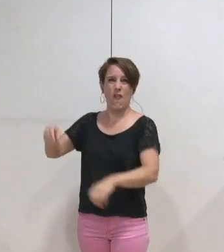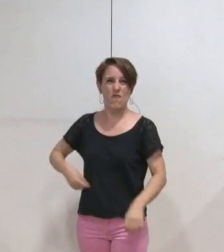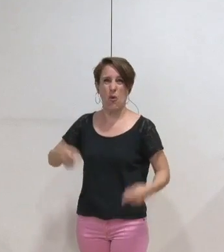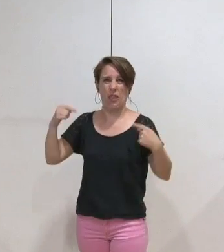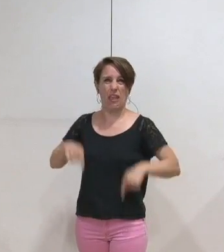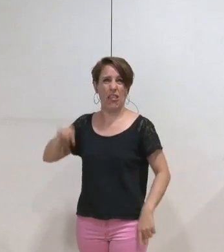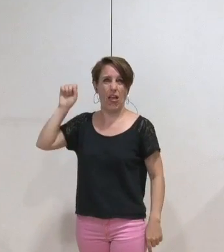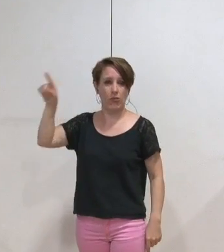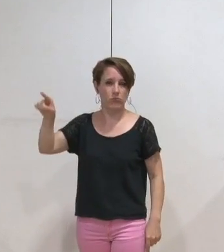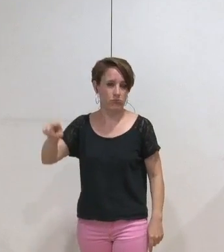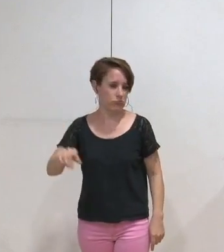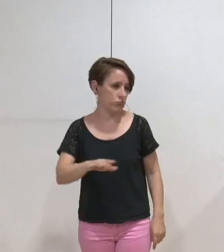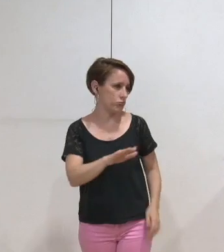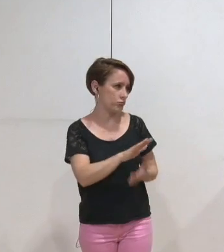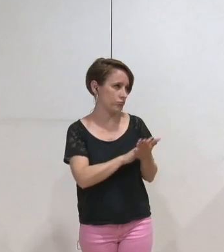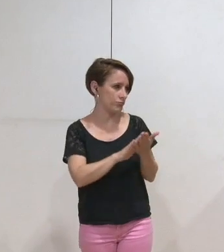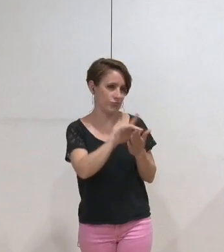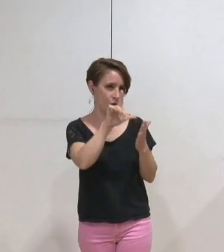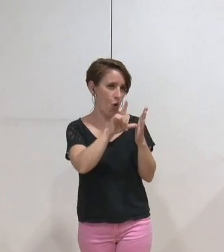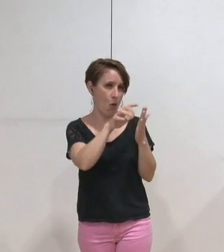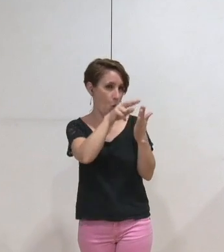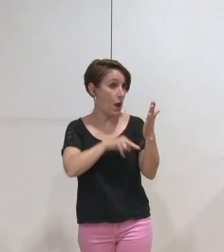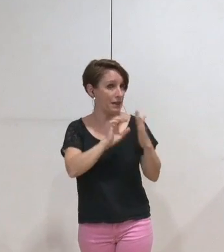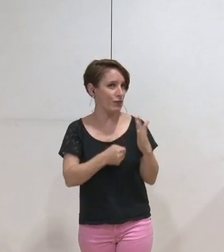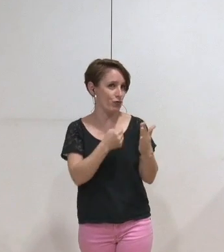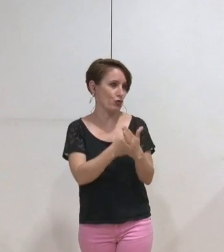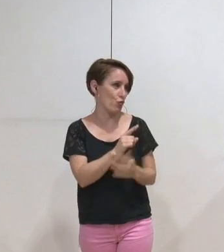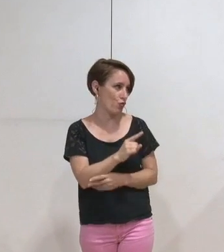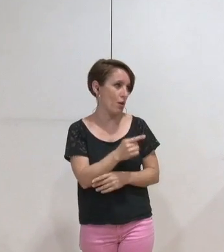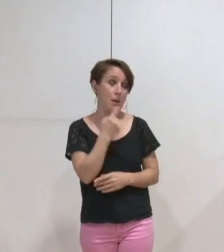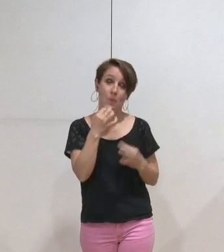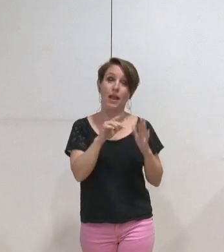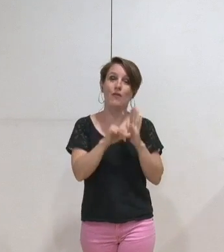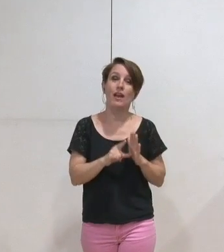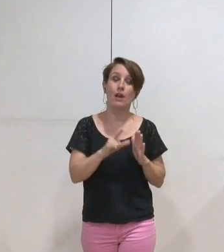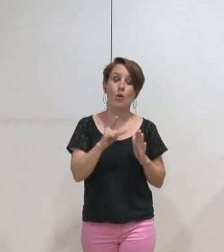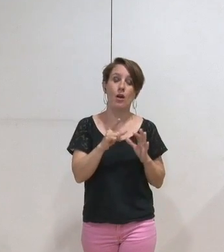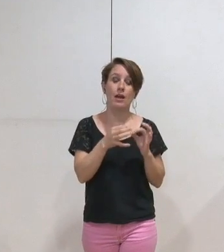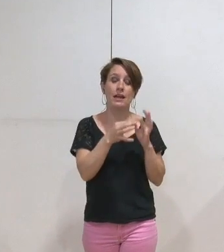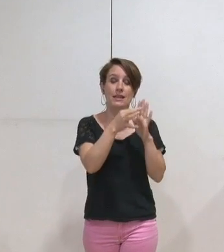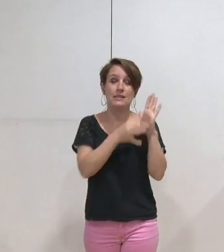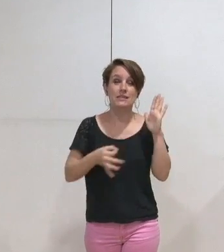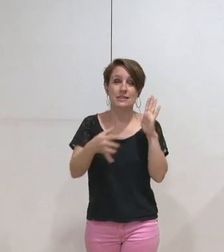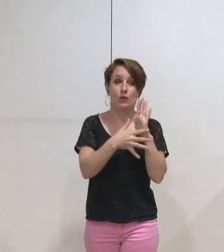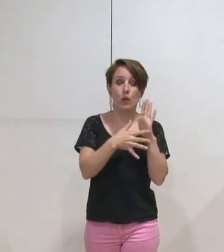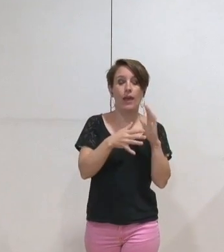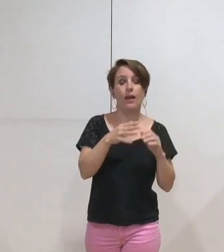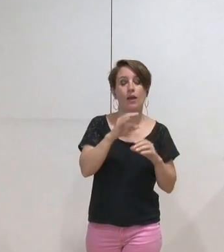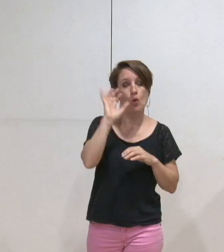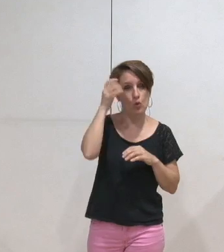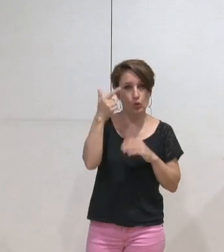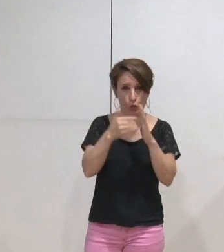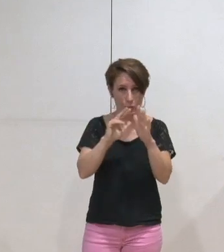partielle vous évoquez la circulaire interministérielle d'oût 2012 mais n'est-ce pas sa mise en œuvre que vous êtes consacré depuis 16